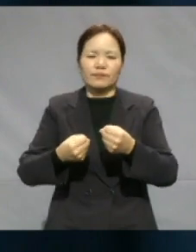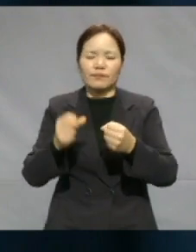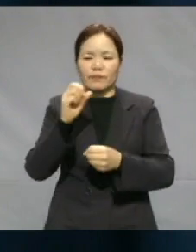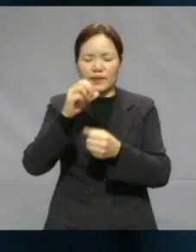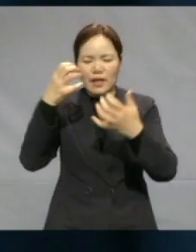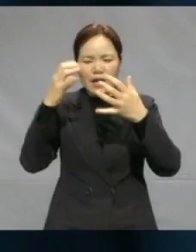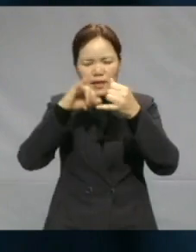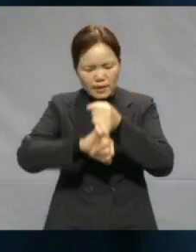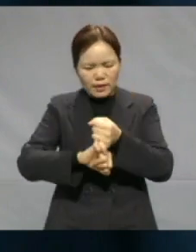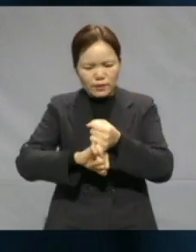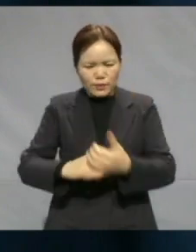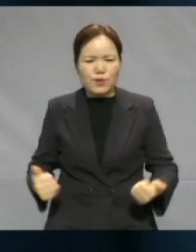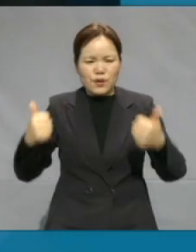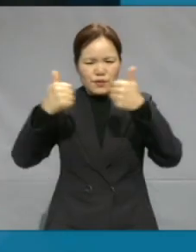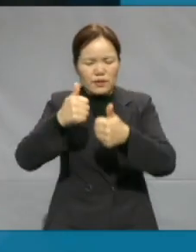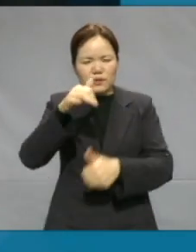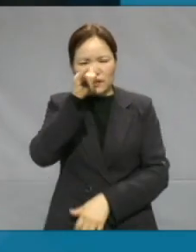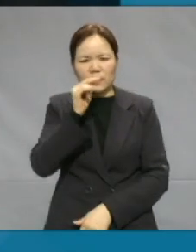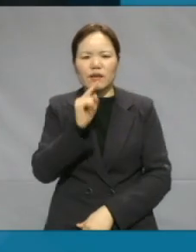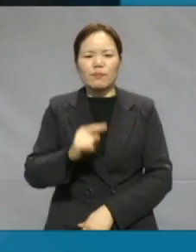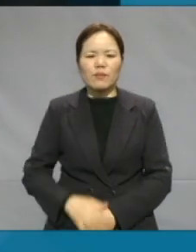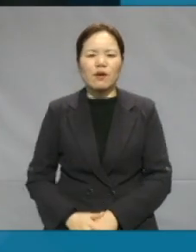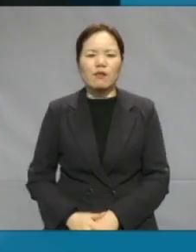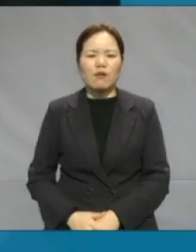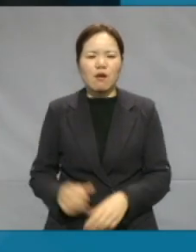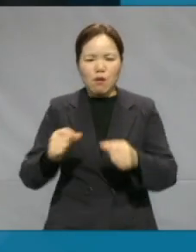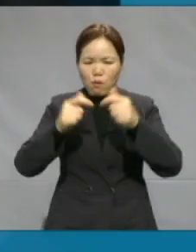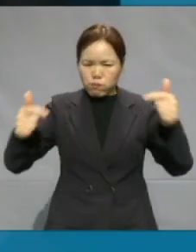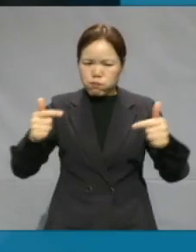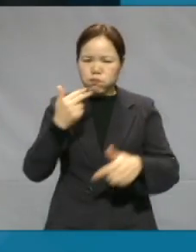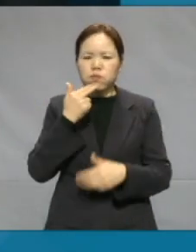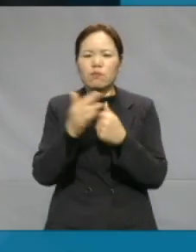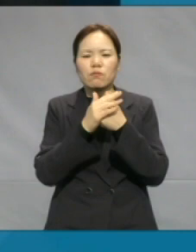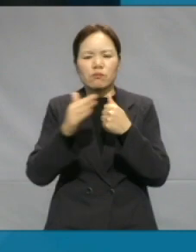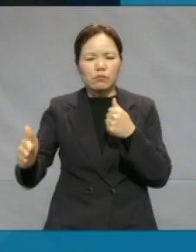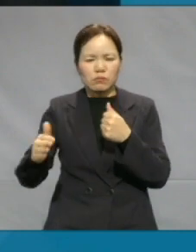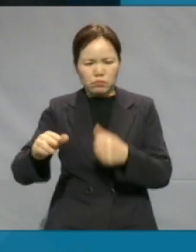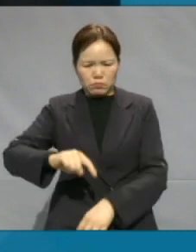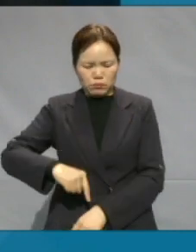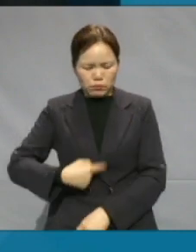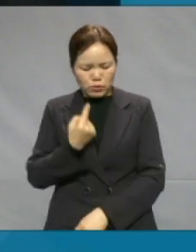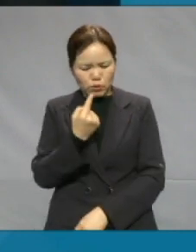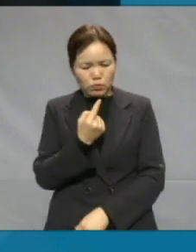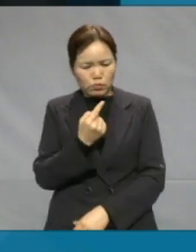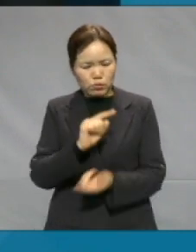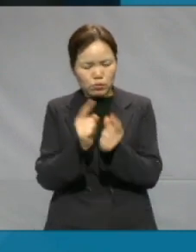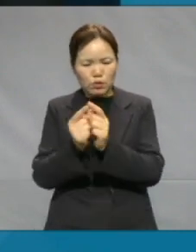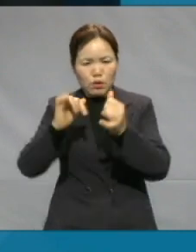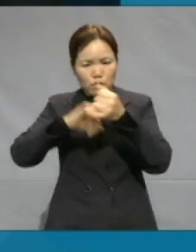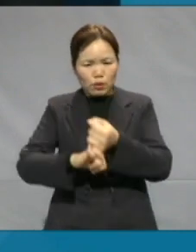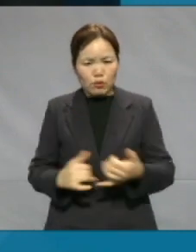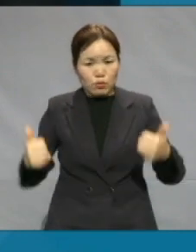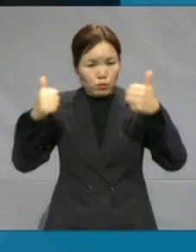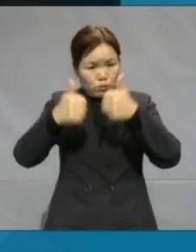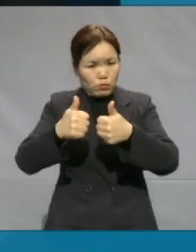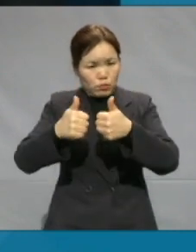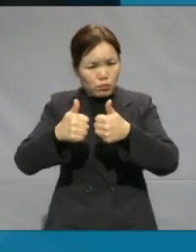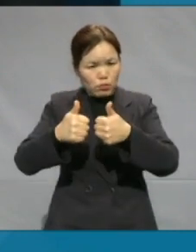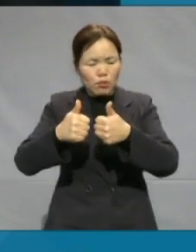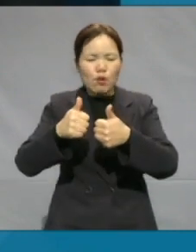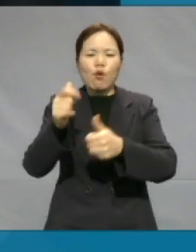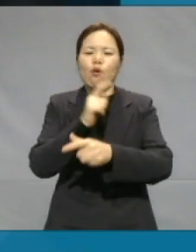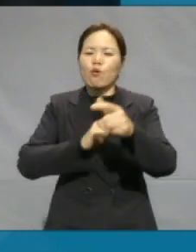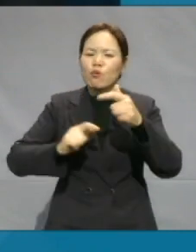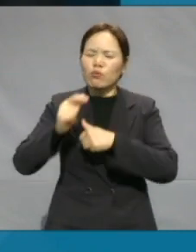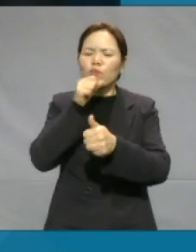약속 대련을 한다는 겁니다. 확장성이 서로 없기 때문에 여기서 자기들끼리 약속 대련을 한다 한들 뭐